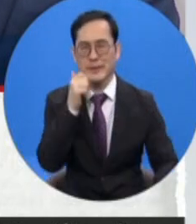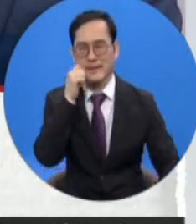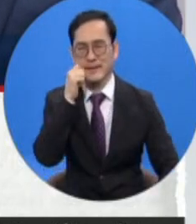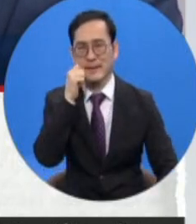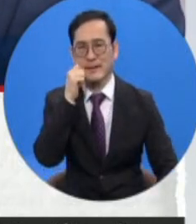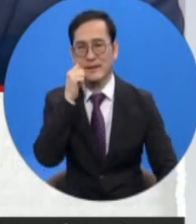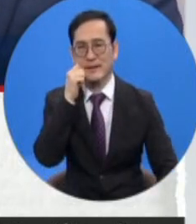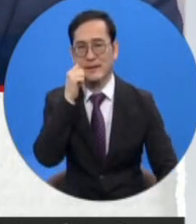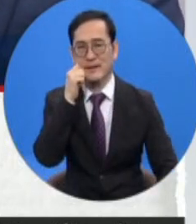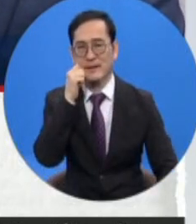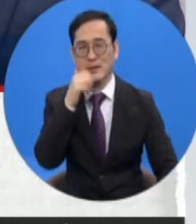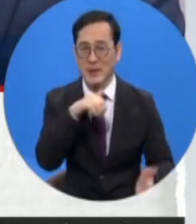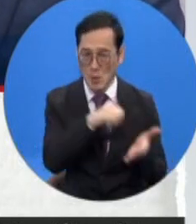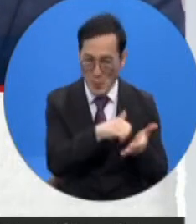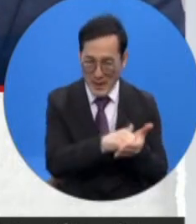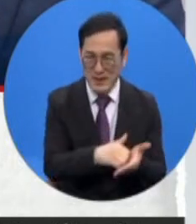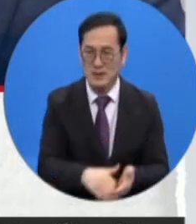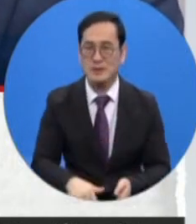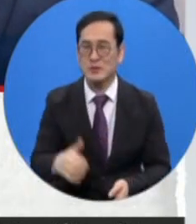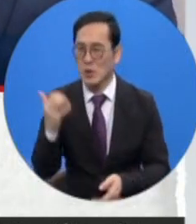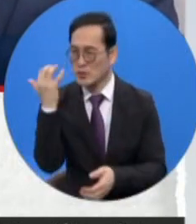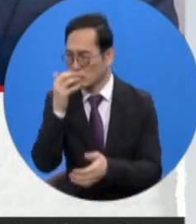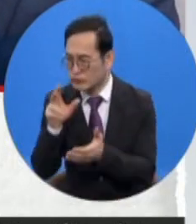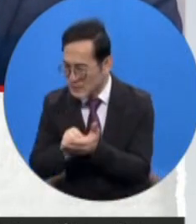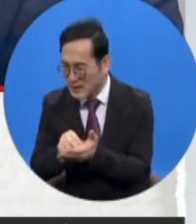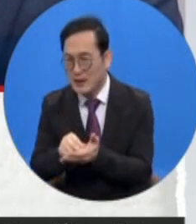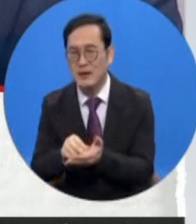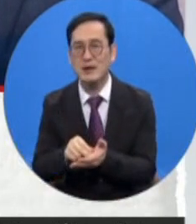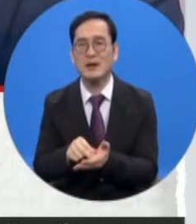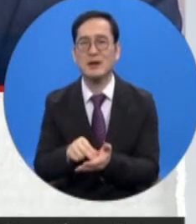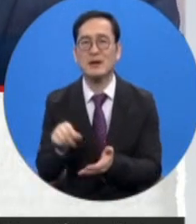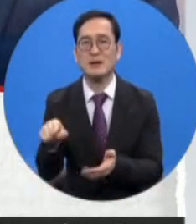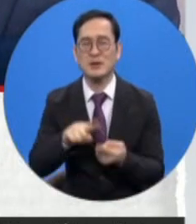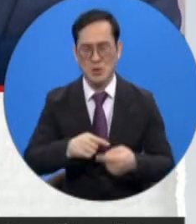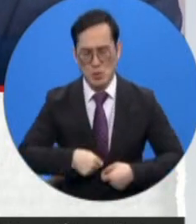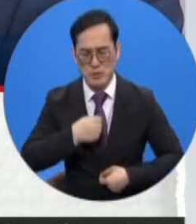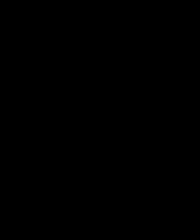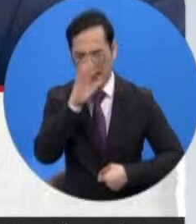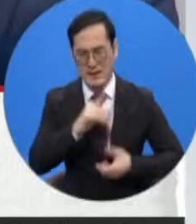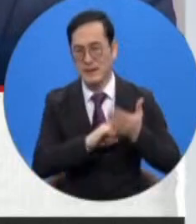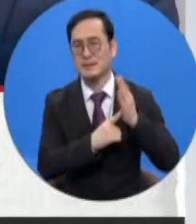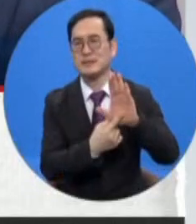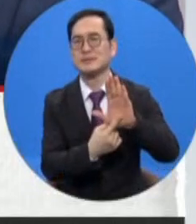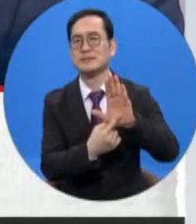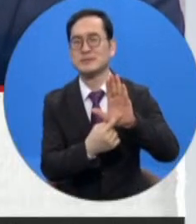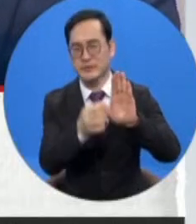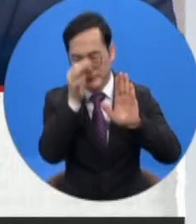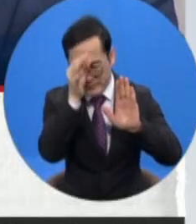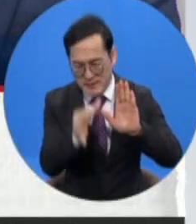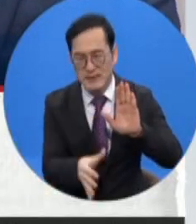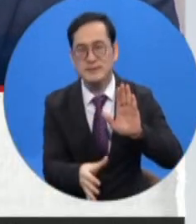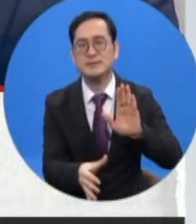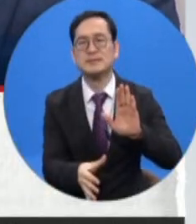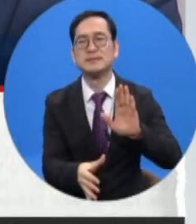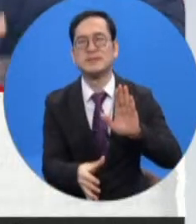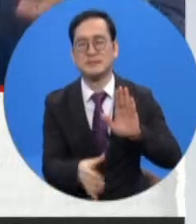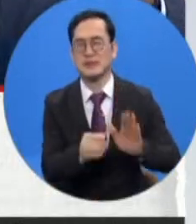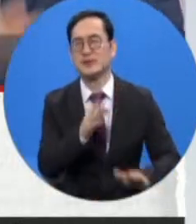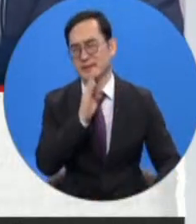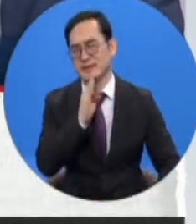그런 행위를 한 것에 대해서 정확하게 털어놓고 사실관계를 따지면서 사과할 것은 사과하는 것이 맞다. 예.